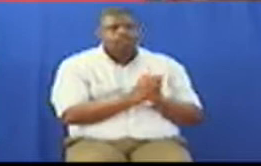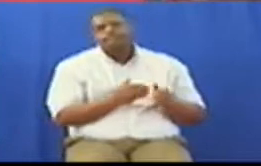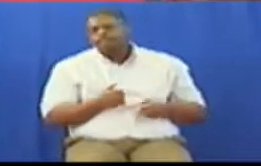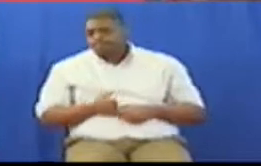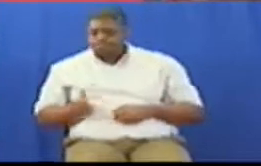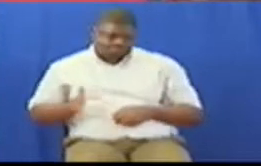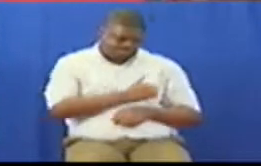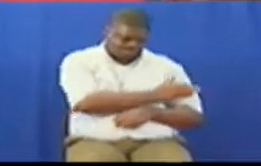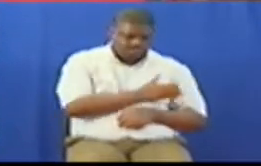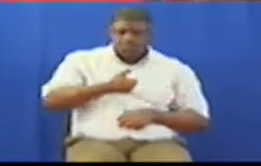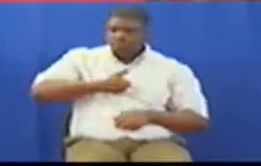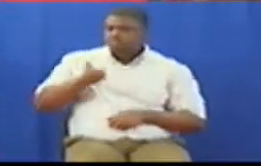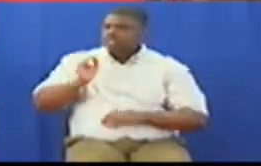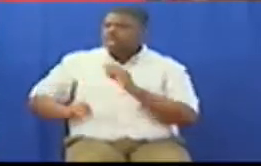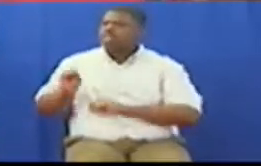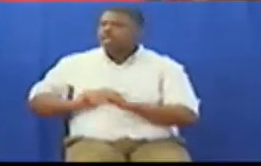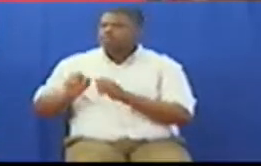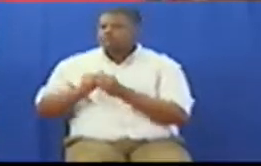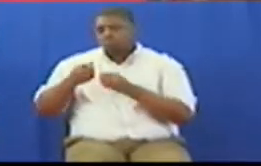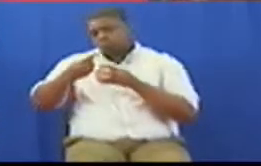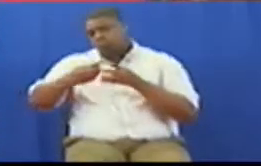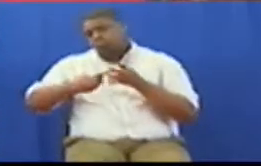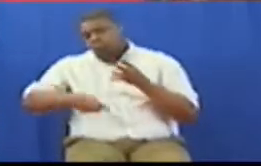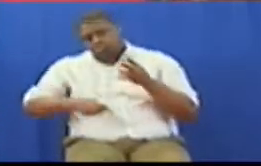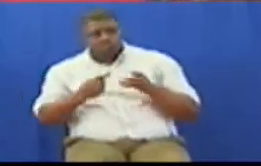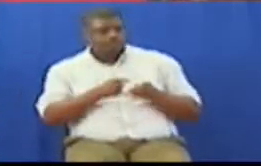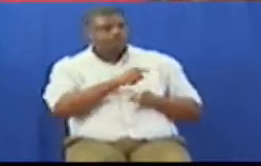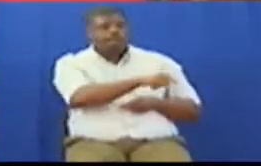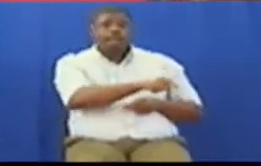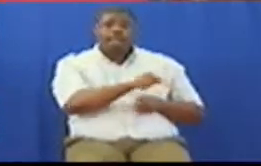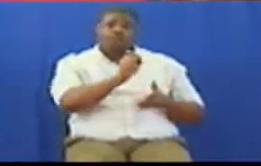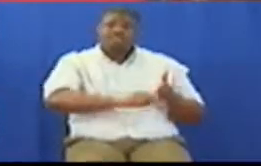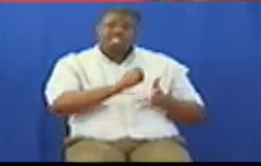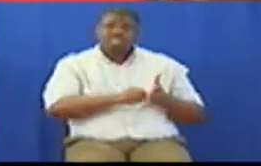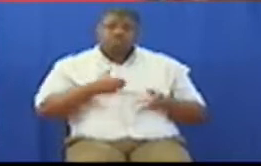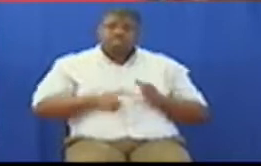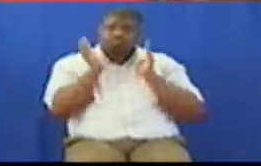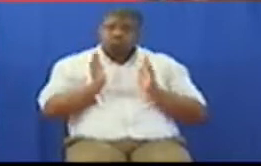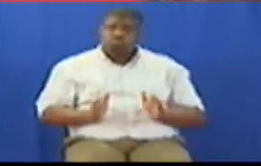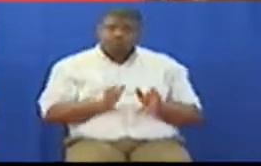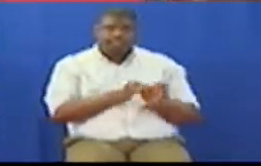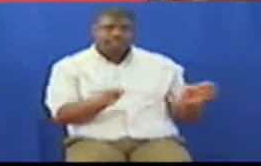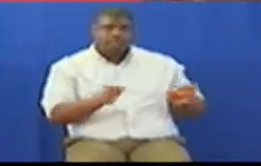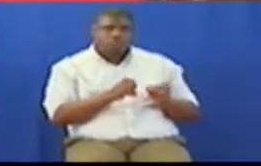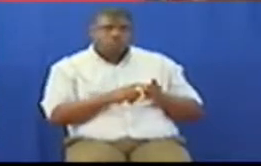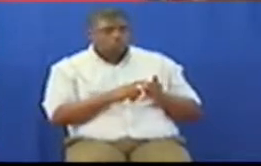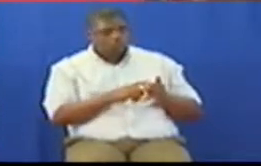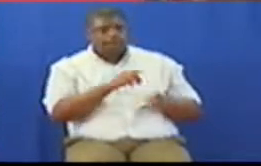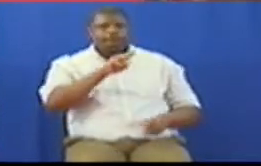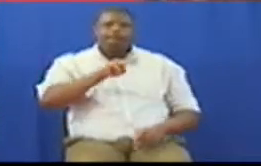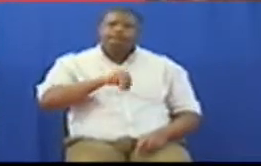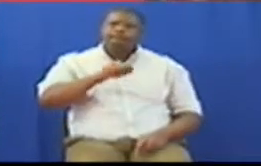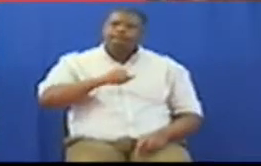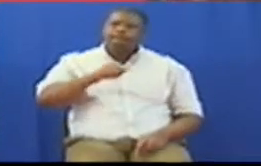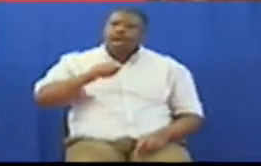yafuatayo. Pale kwa Waziri Mkuu, Mheshimiwa Spika, kuna kitengo cha maafa. Kila kitengo kwa kweli kipewa